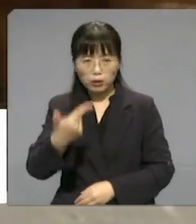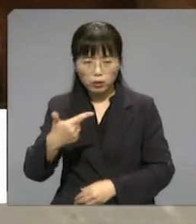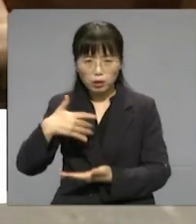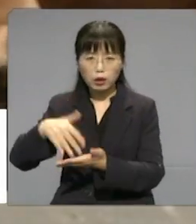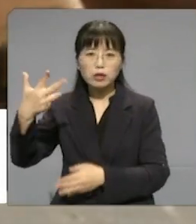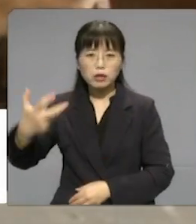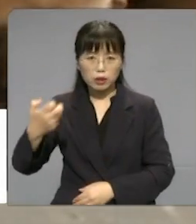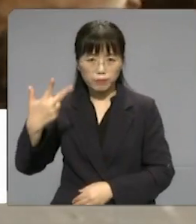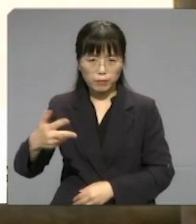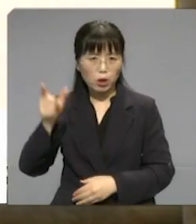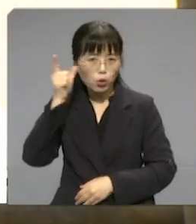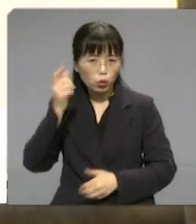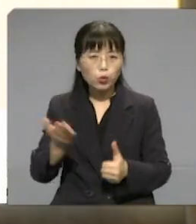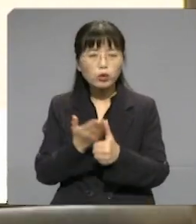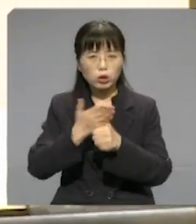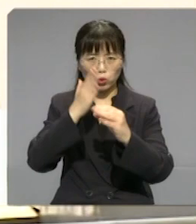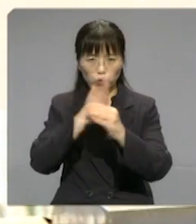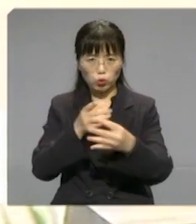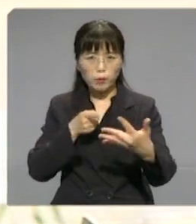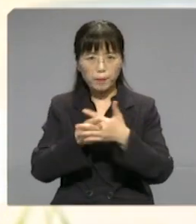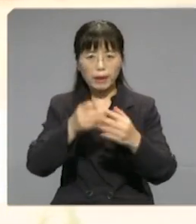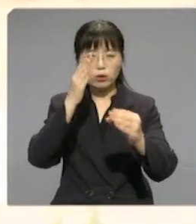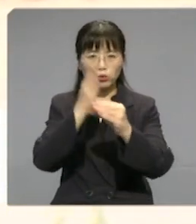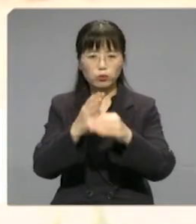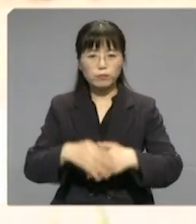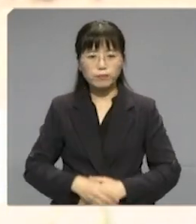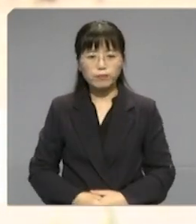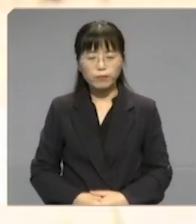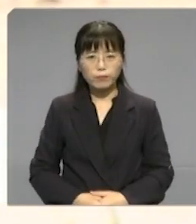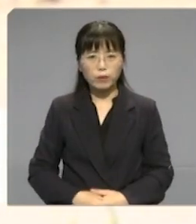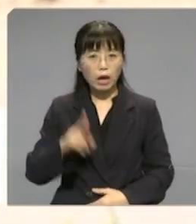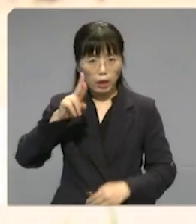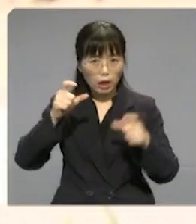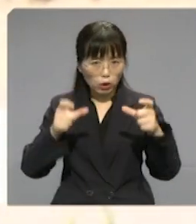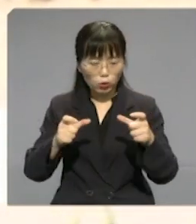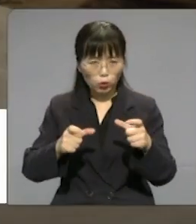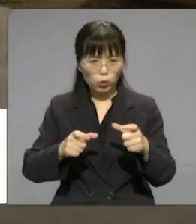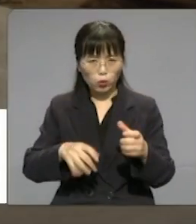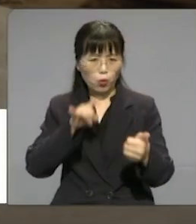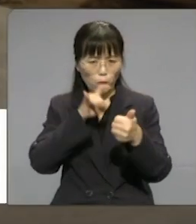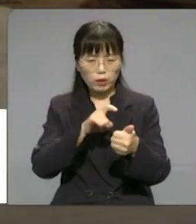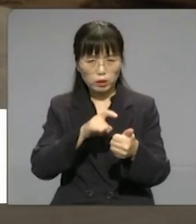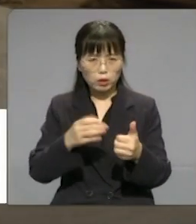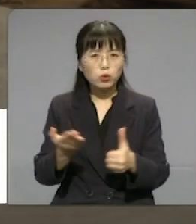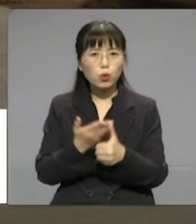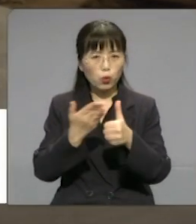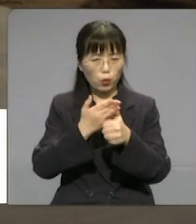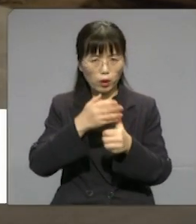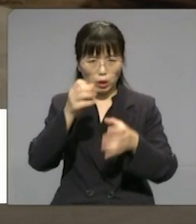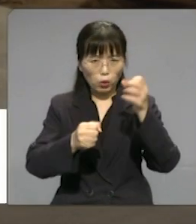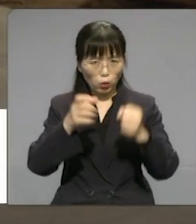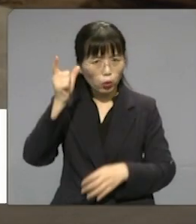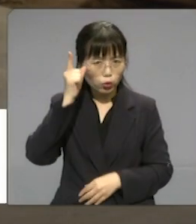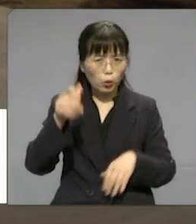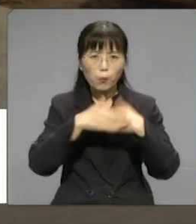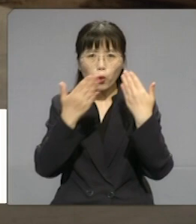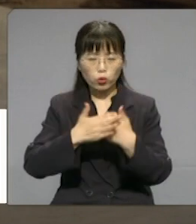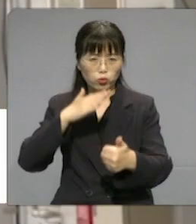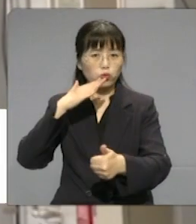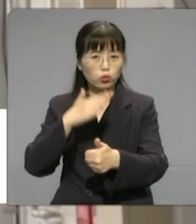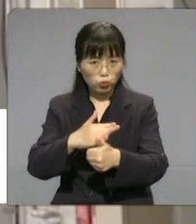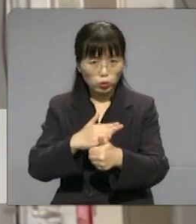이른 일곱 마리의 소를 키우고 있는 것으로 파악됐습니다 강화군은 확진 농가에서 사육 중인 저와 한우 등을 모두